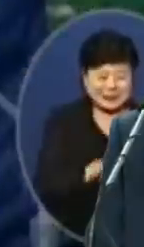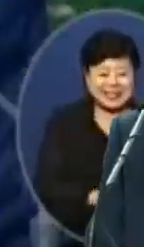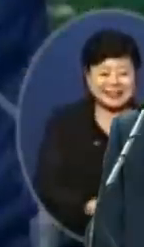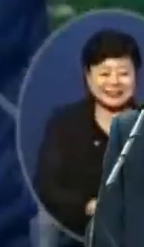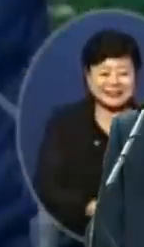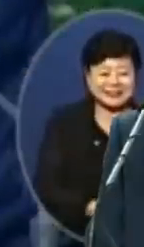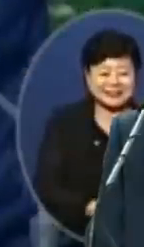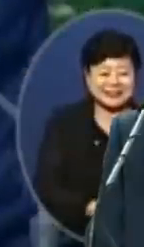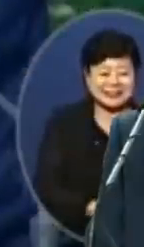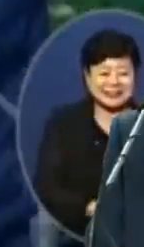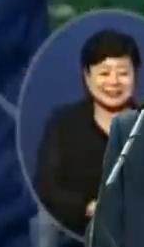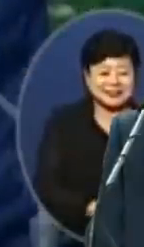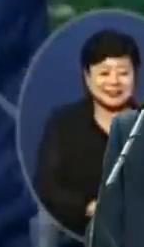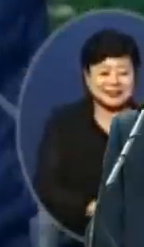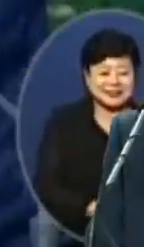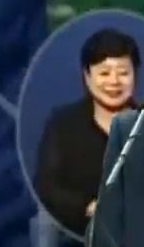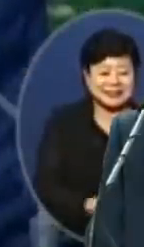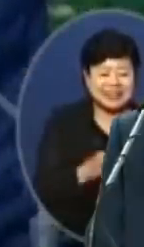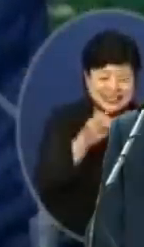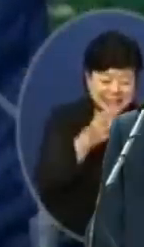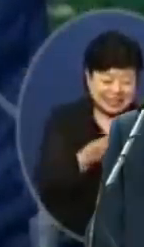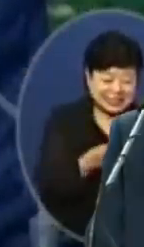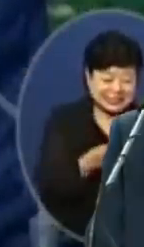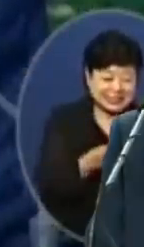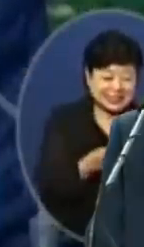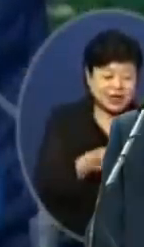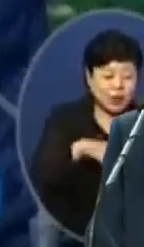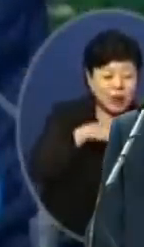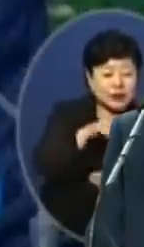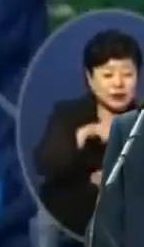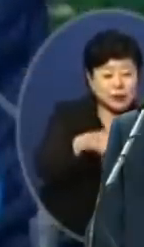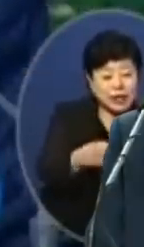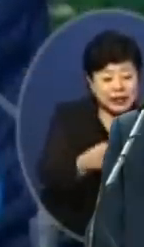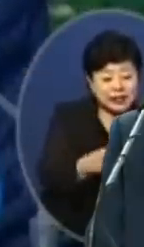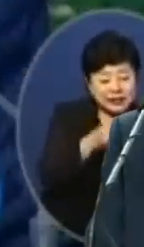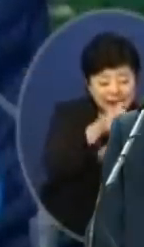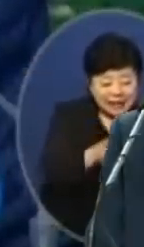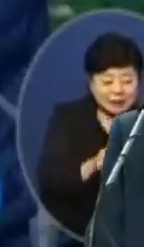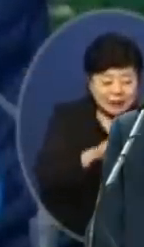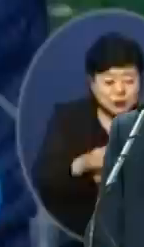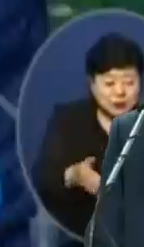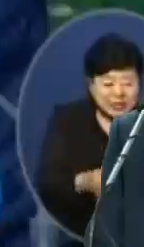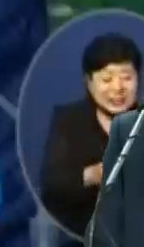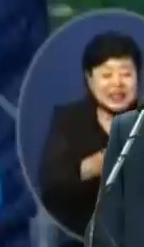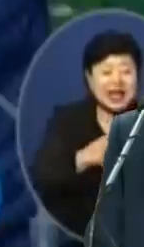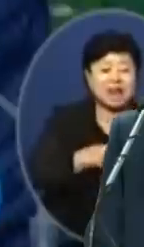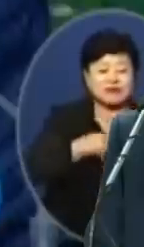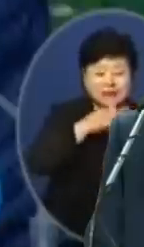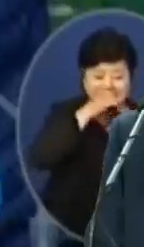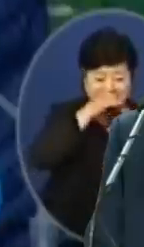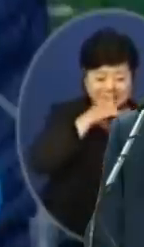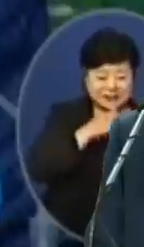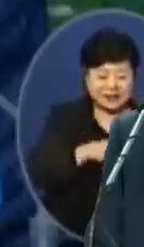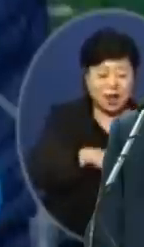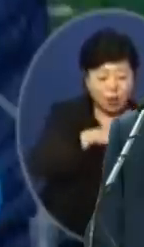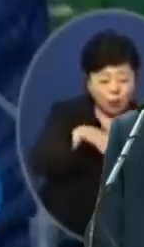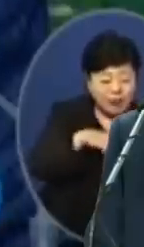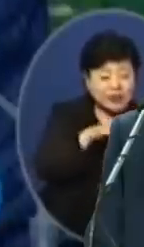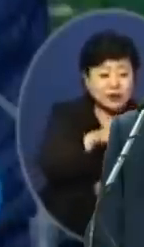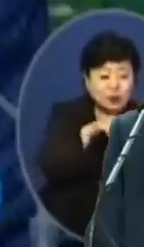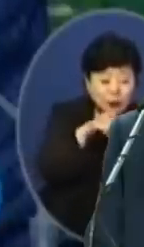것입니다. 네. 셋째로 환경 속에 나타난 하나님의 손길을 통해서 뜻을 알 수 있는 것입니다.